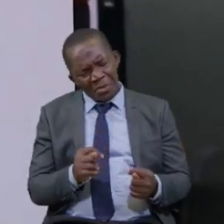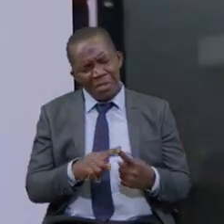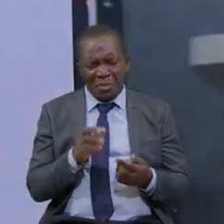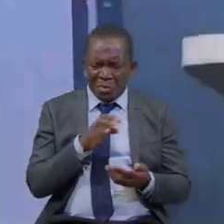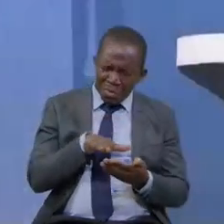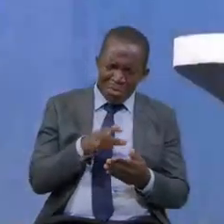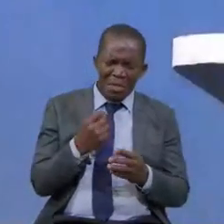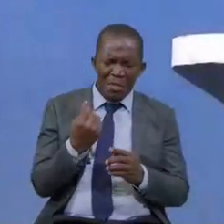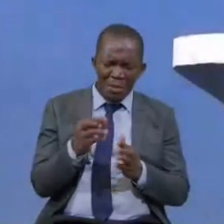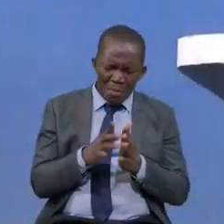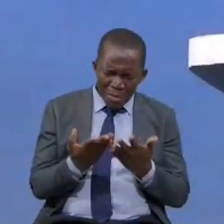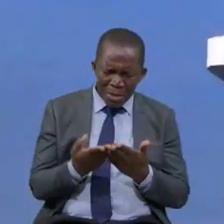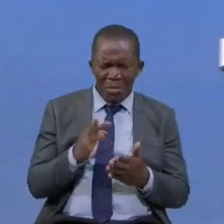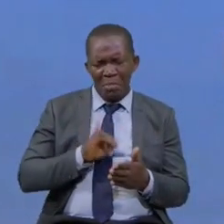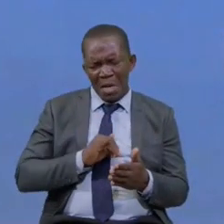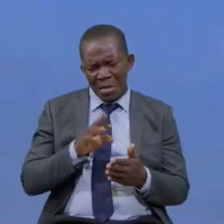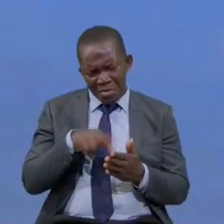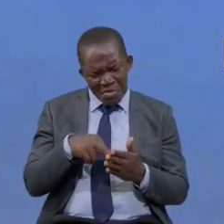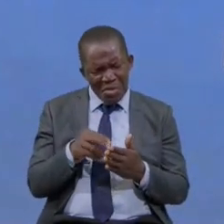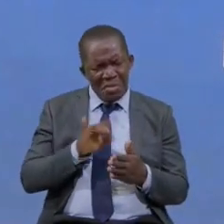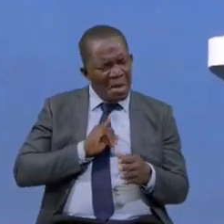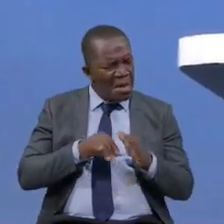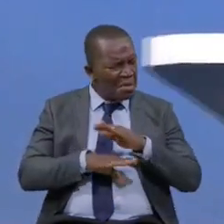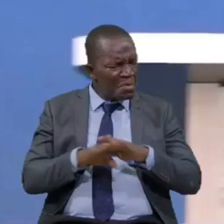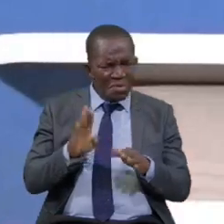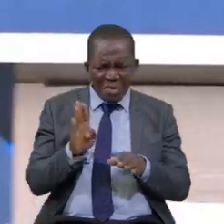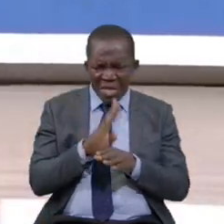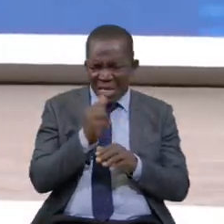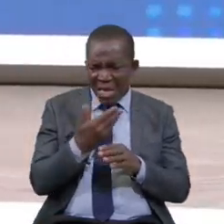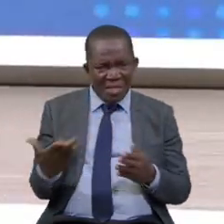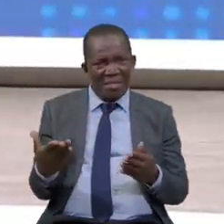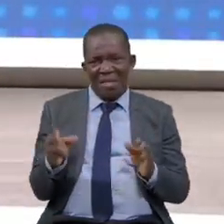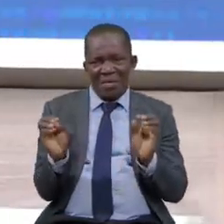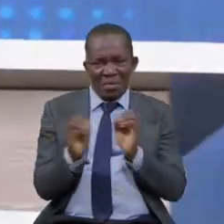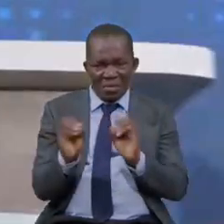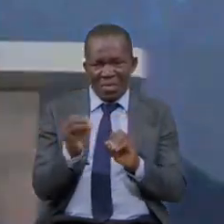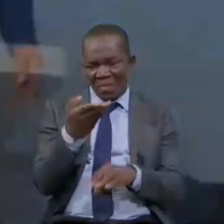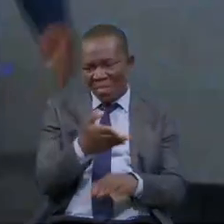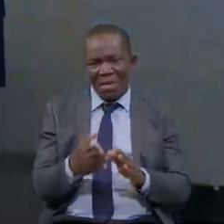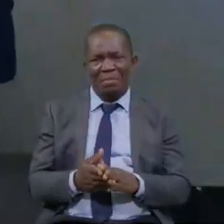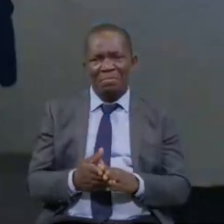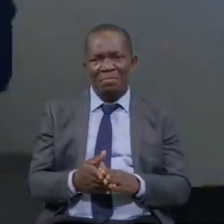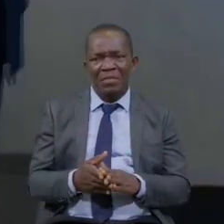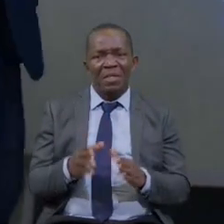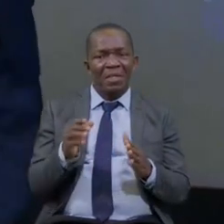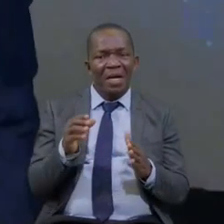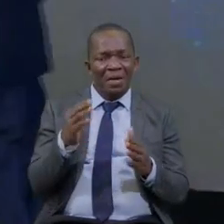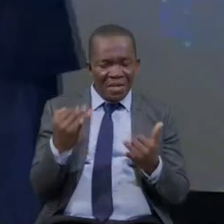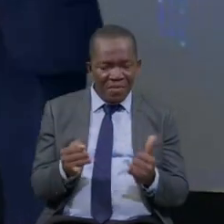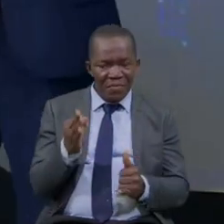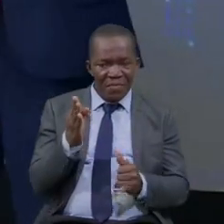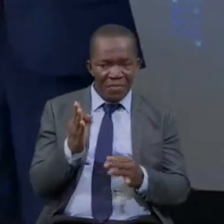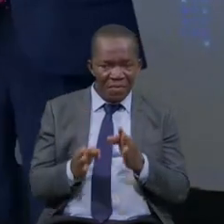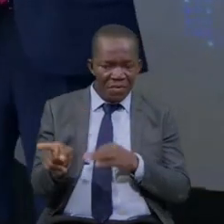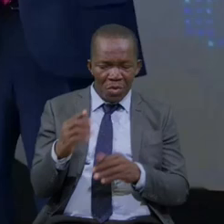lis là, je ne gagne rien là-bas. Tu ne lis pas bien. Parce que si tu as la parole de sa grâce, la parole de